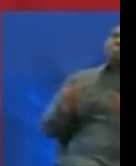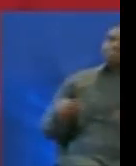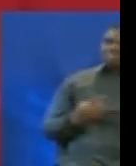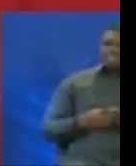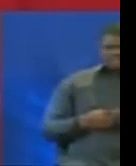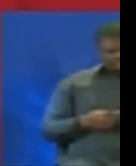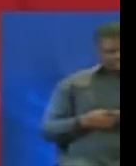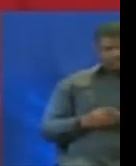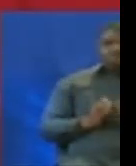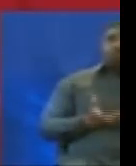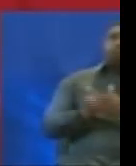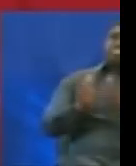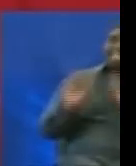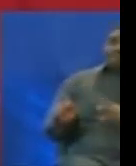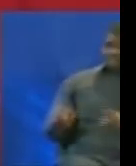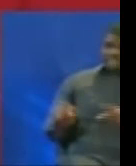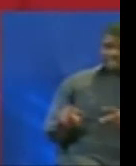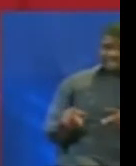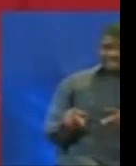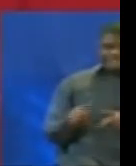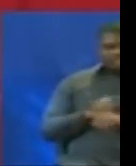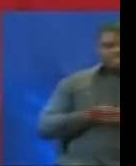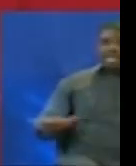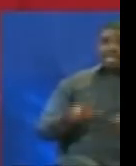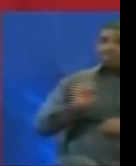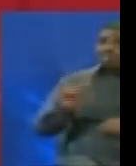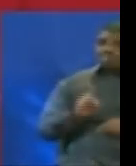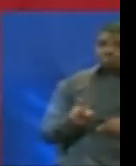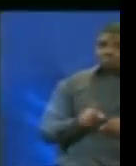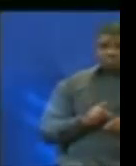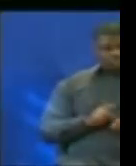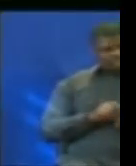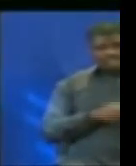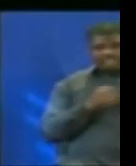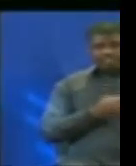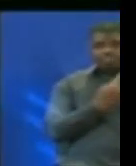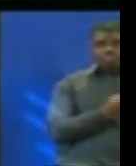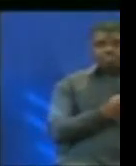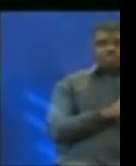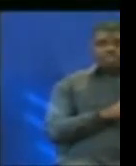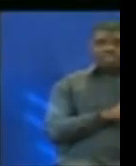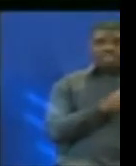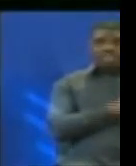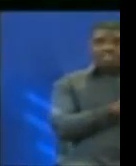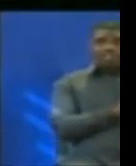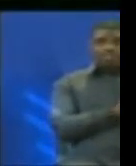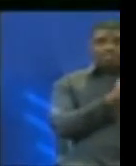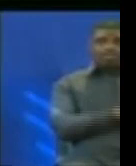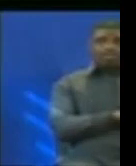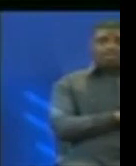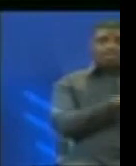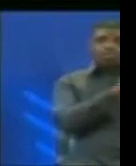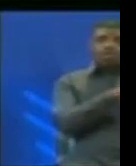magogo, boti za magogo ambazo sio salama, zina injini moja tu, na hiyo injini yenyewe wanakaa nayo abiria umo